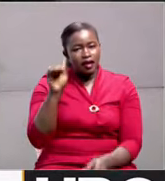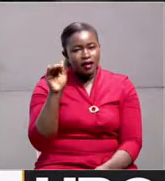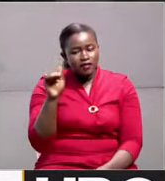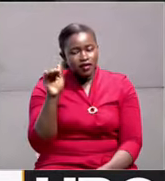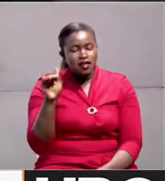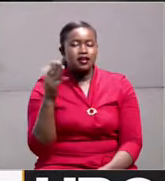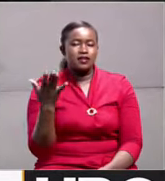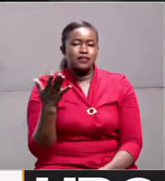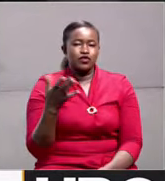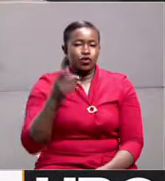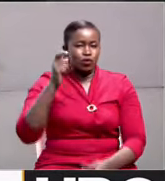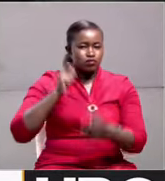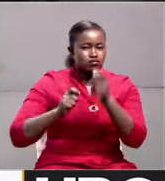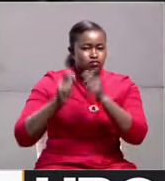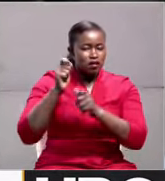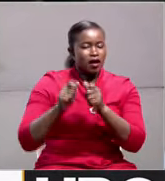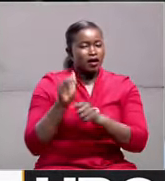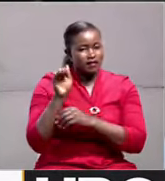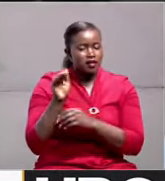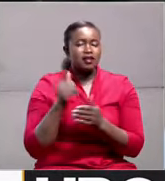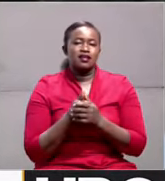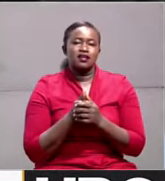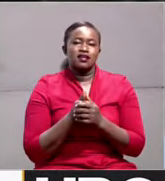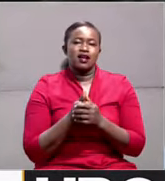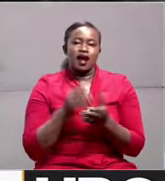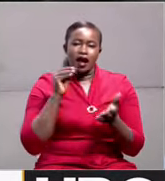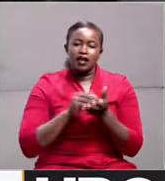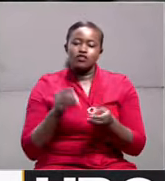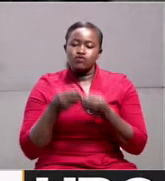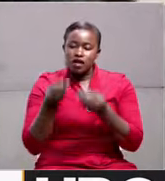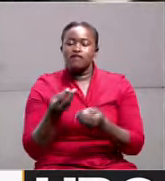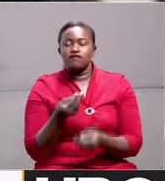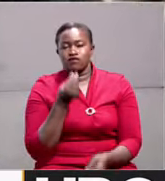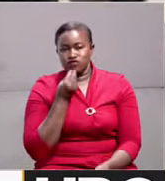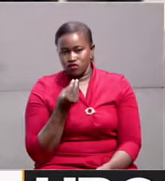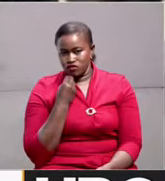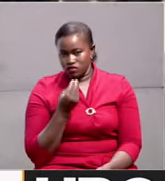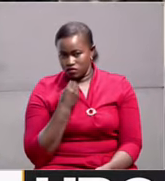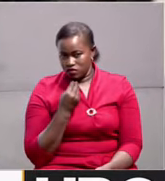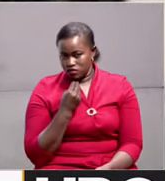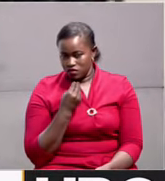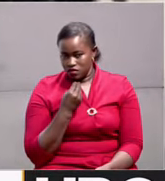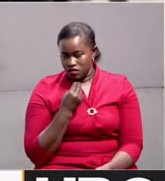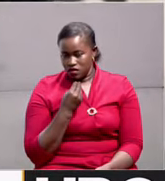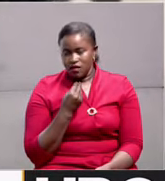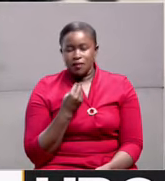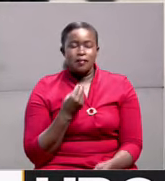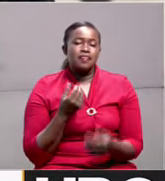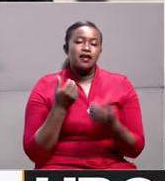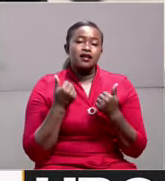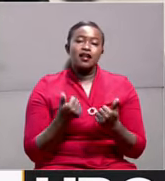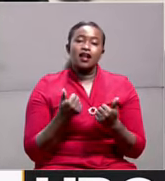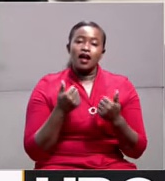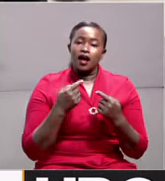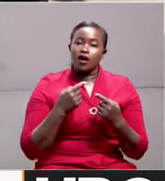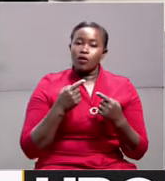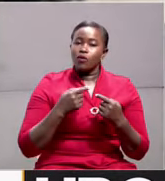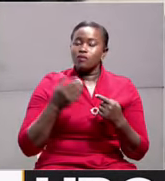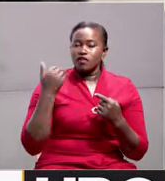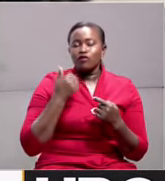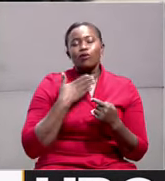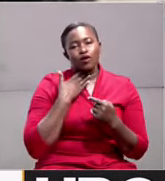zaheza kukama omumwabazi tugaruka tuzihereza ziri tukabe ntwenda ngu tukore zero